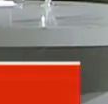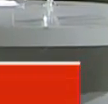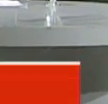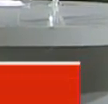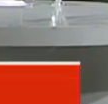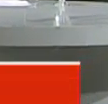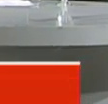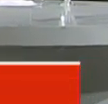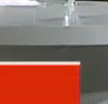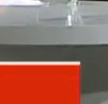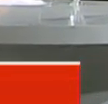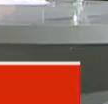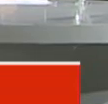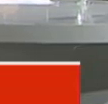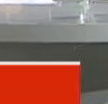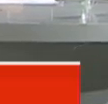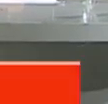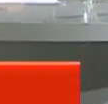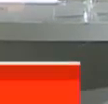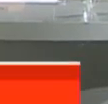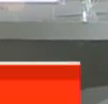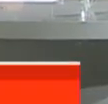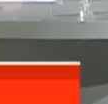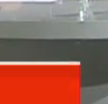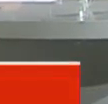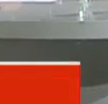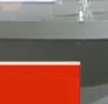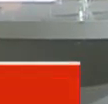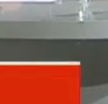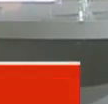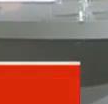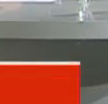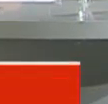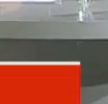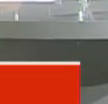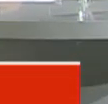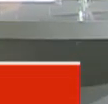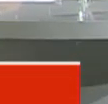semula untuk manfaat pengguna. Jadi terima kasih kerana perhatian anda berikan. Assalamualaikum, salam muhibah, jumpa lagi.